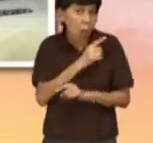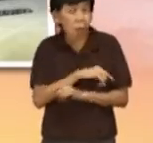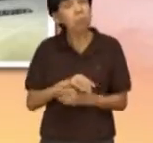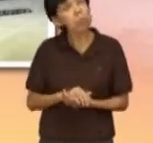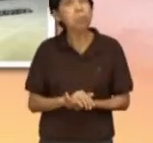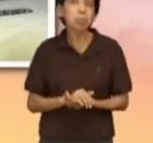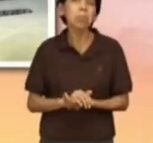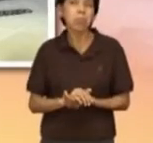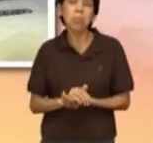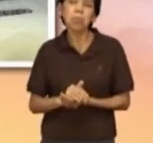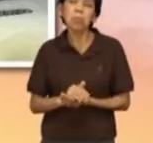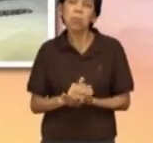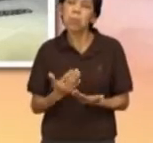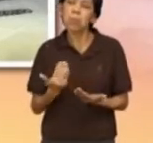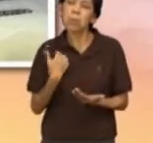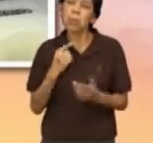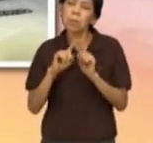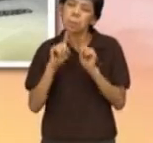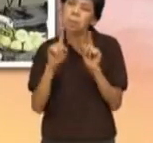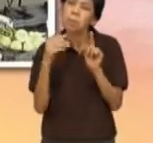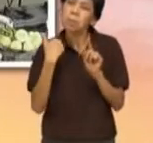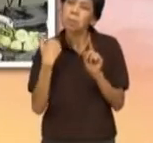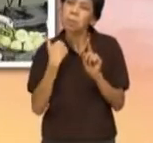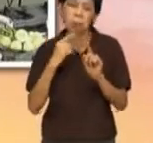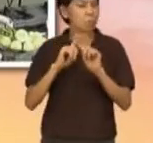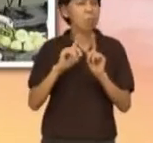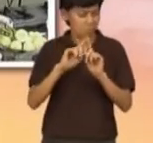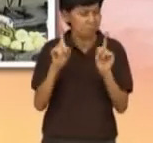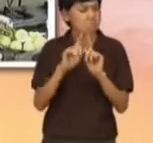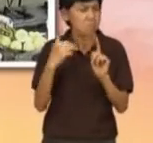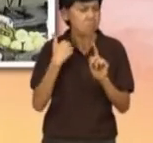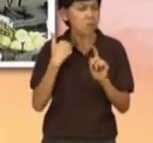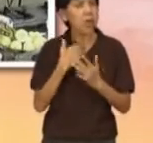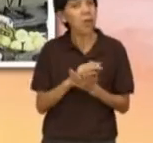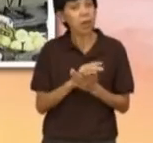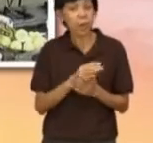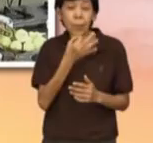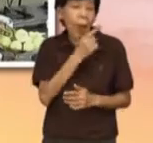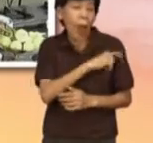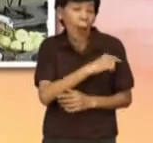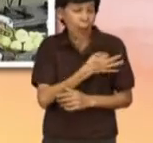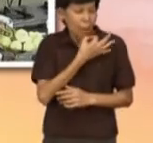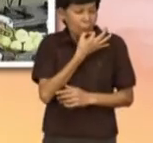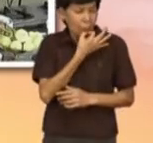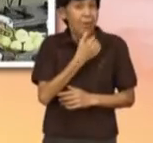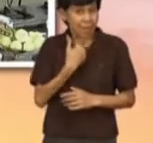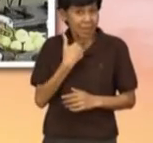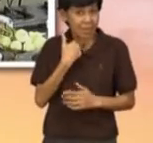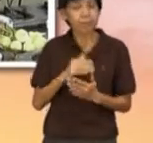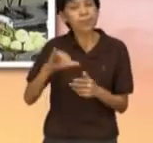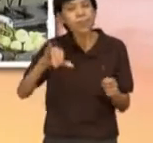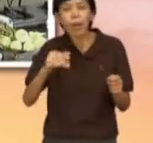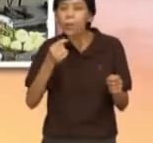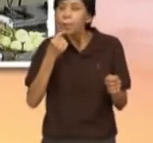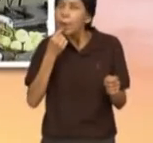ก็นิดหน่อยแต่บอกไม่ต่างเลยมันก็ไม่ได้ ค่ะ เพราะเกลือนี่มันเค็มแข็งน้ำปล